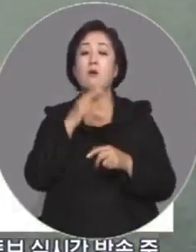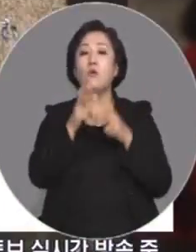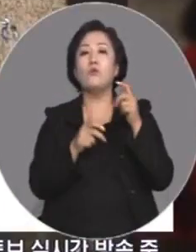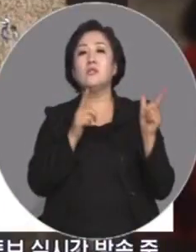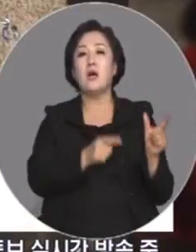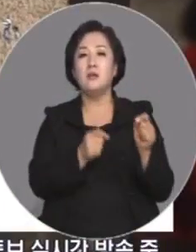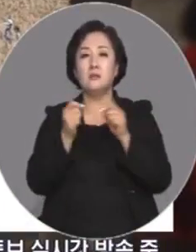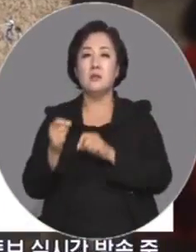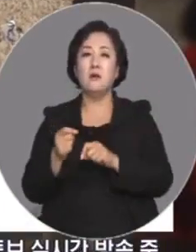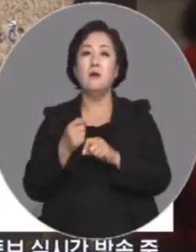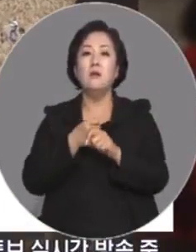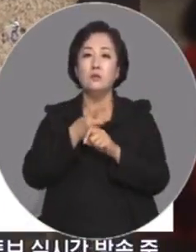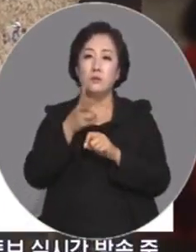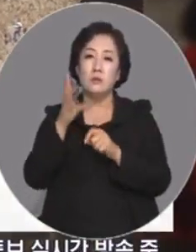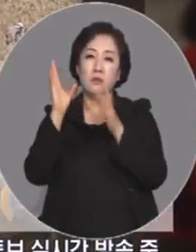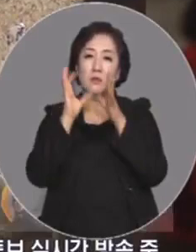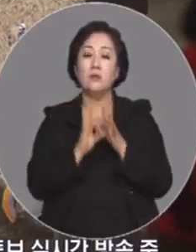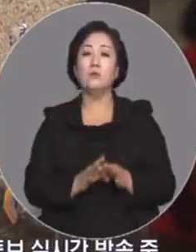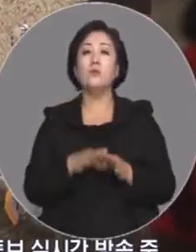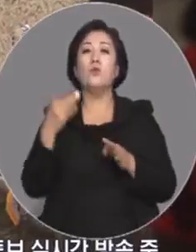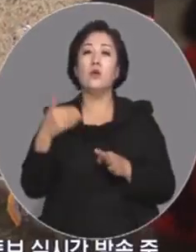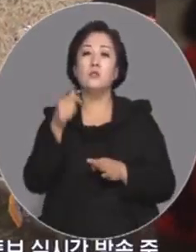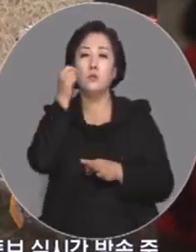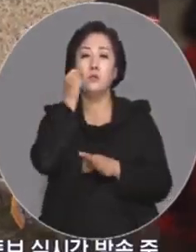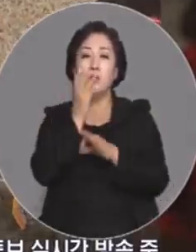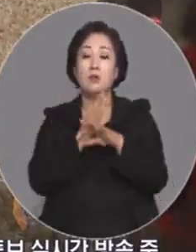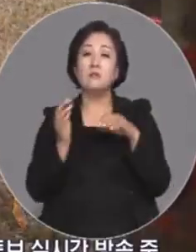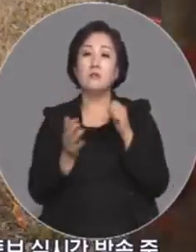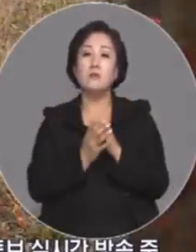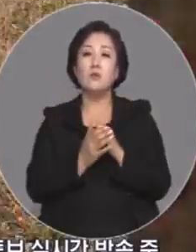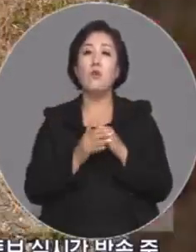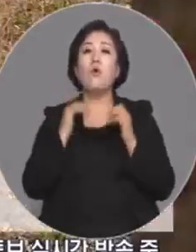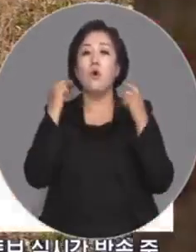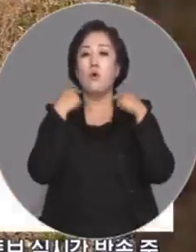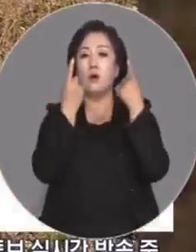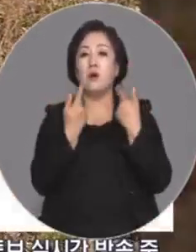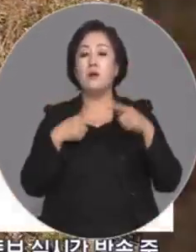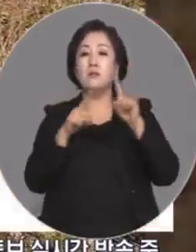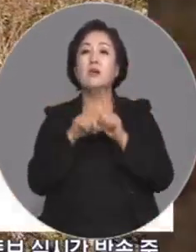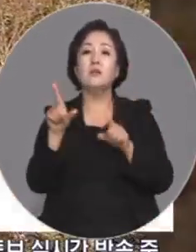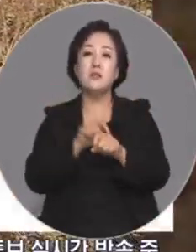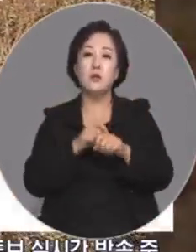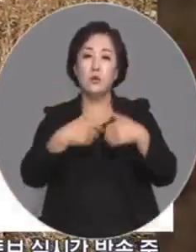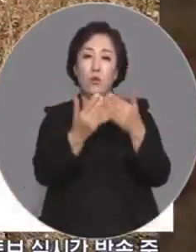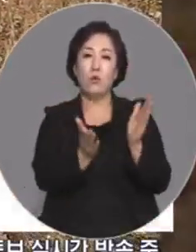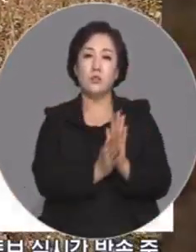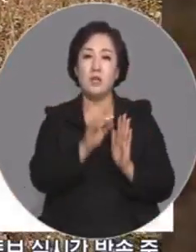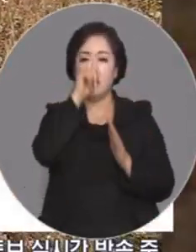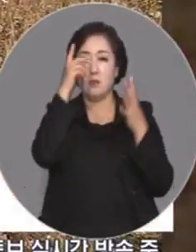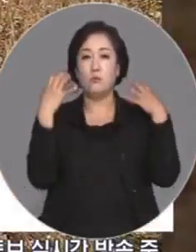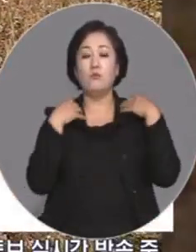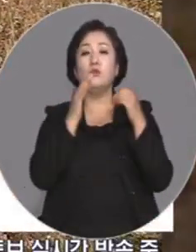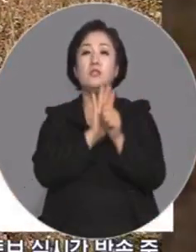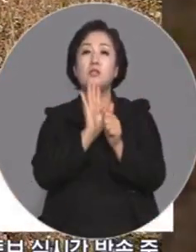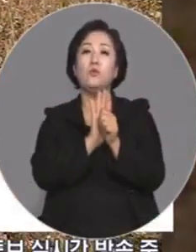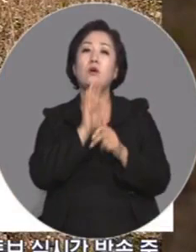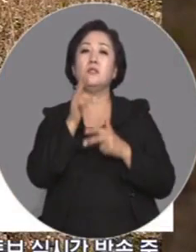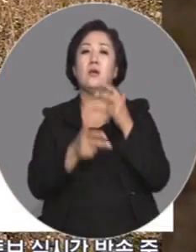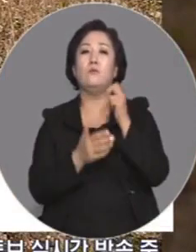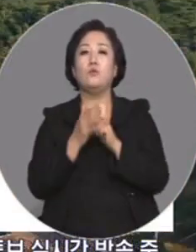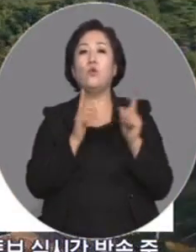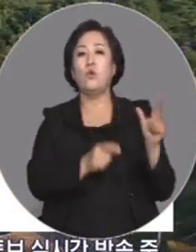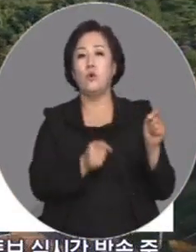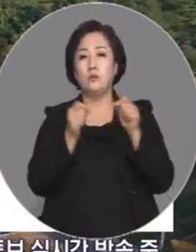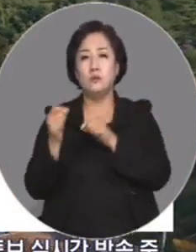등으로 수년째 표류하고 있습니다. 관광 거점 공모 사업이나 관광 특구 지정 등의 정부 지원 사업도 지지부진한